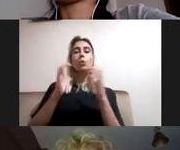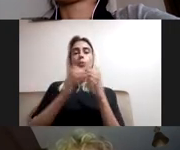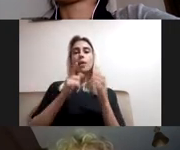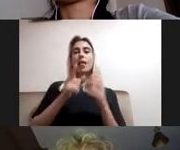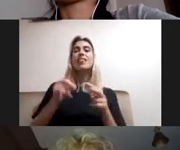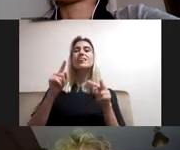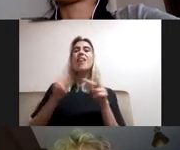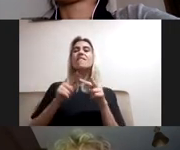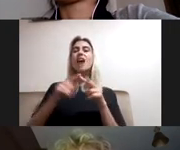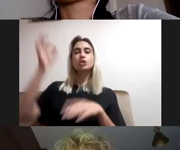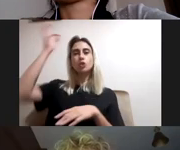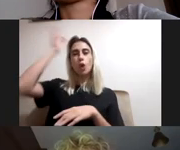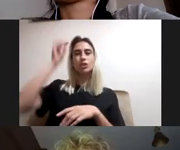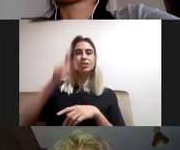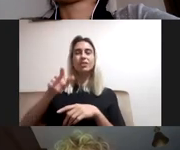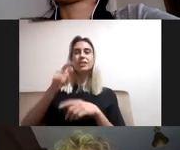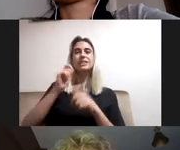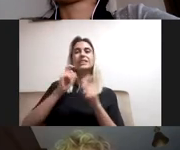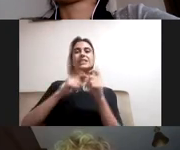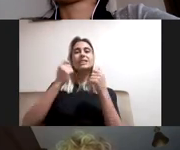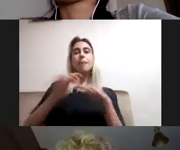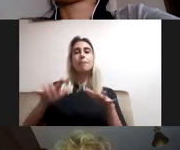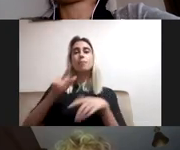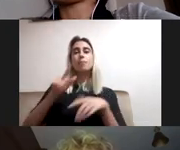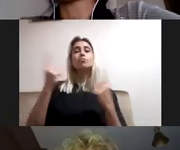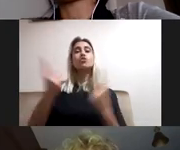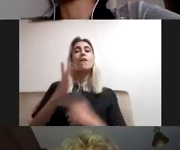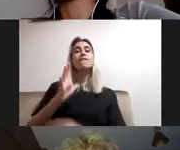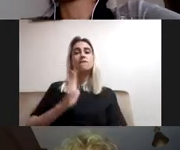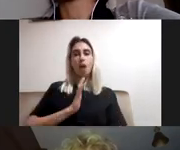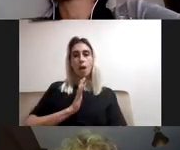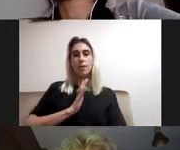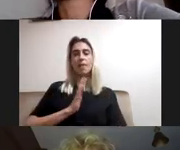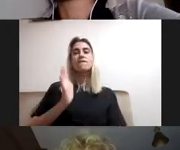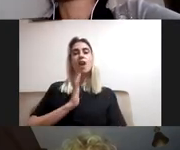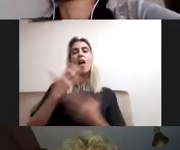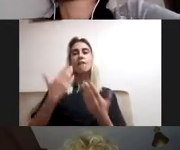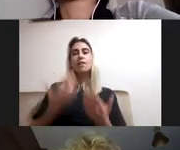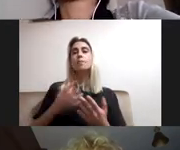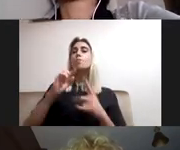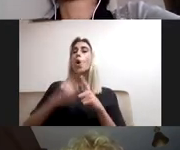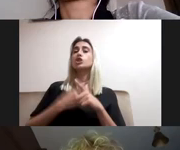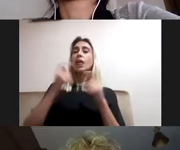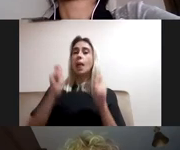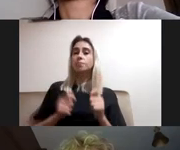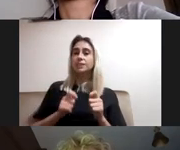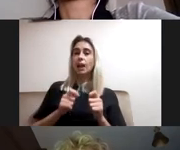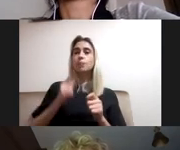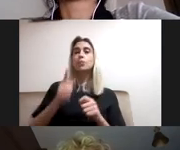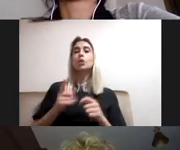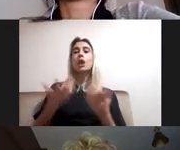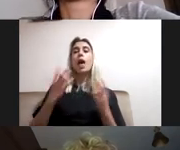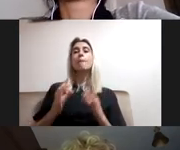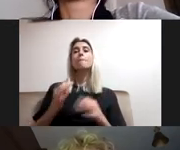navigasyon sistemleriyle ilgili bir şey var mı? Yani biz var, evet. Bir proje yapsak bunun hani hem